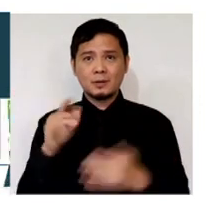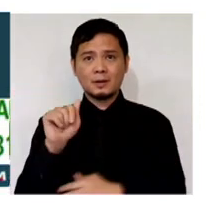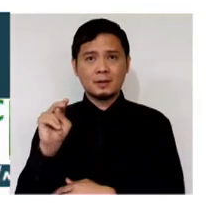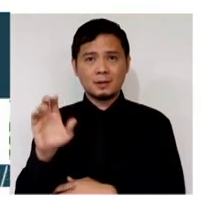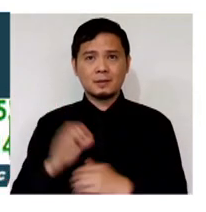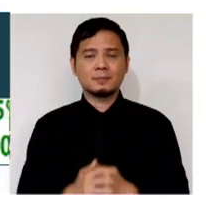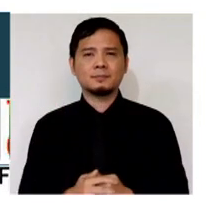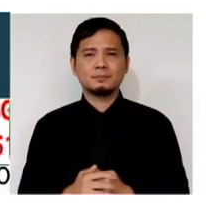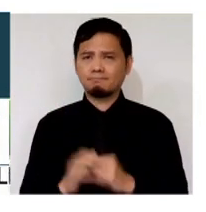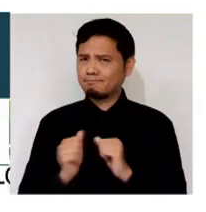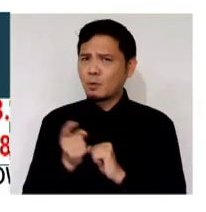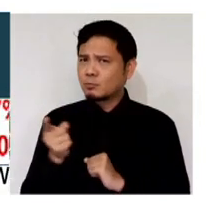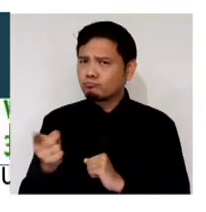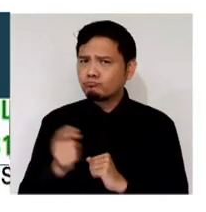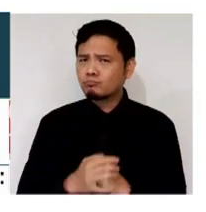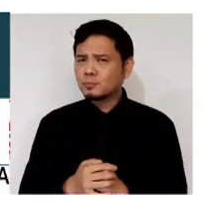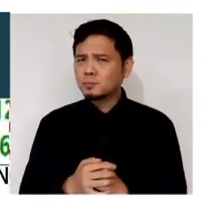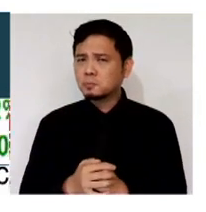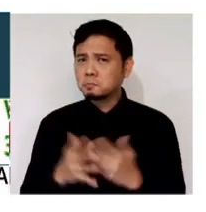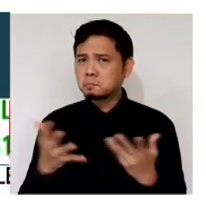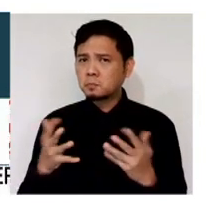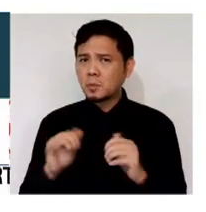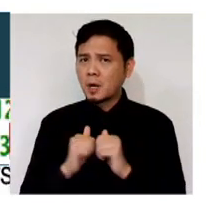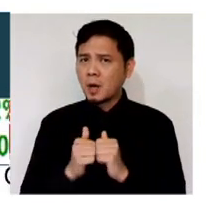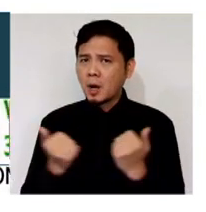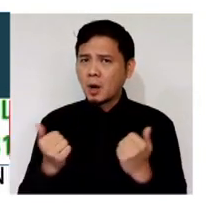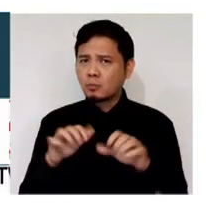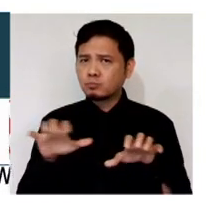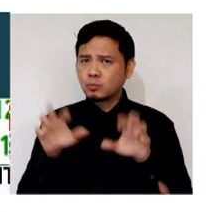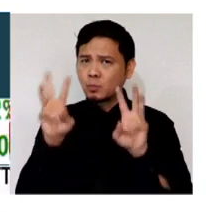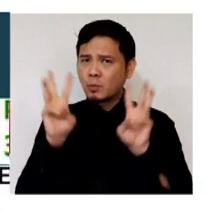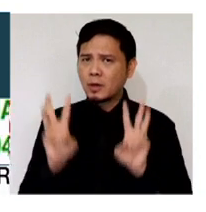kayo dyan? Kamusta po ang lagay ng panahon dyan sa Surigao del Sur?